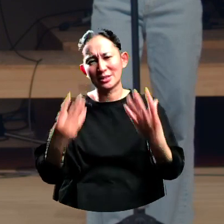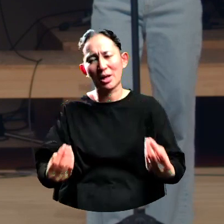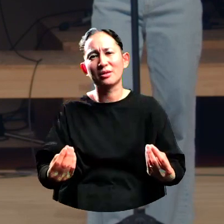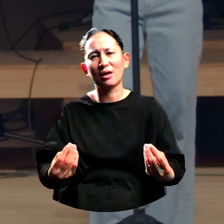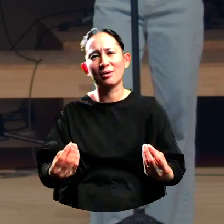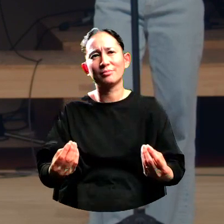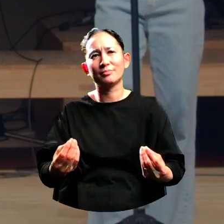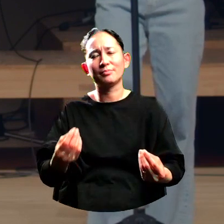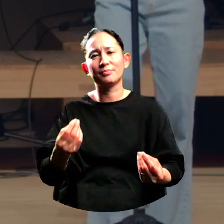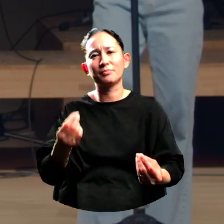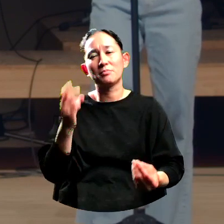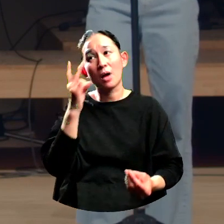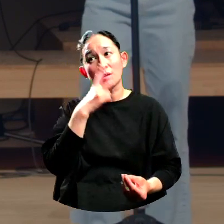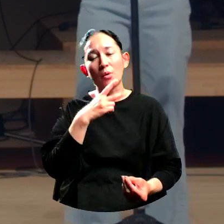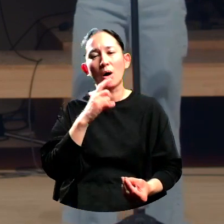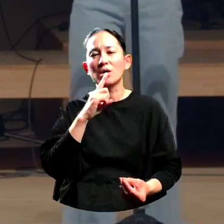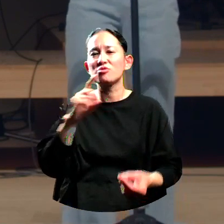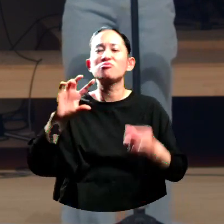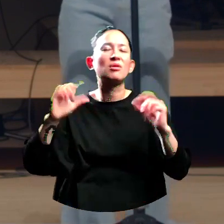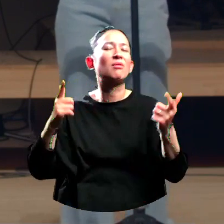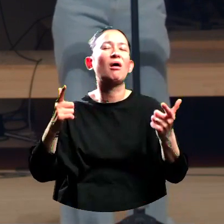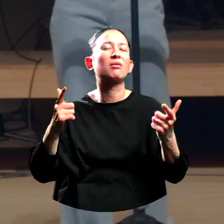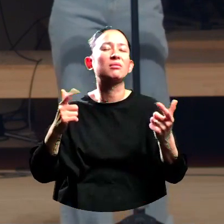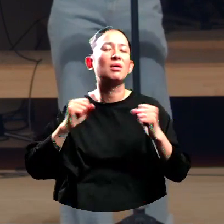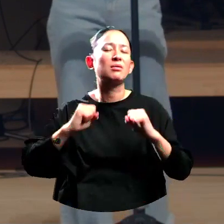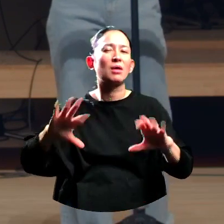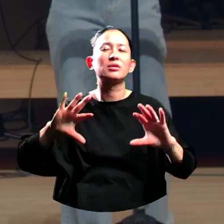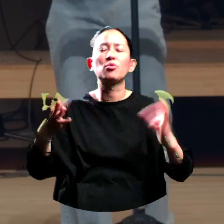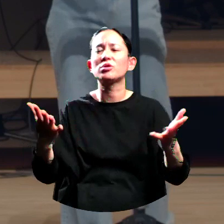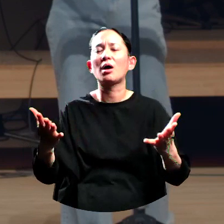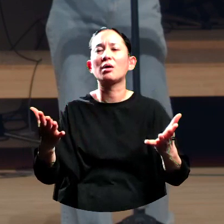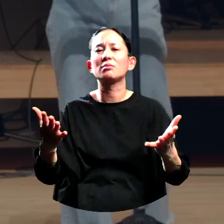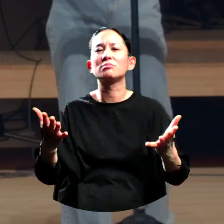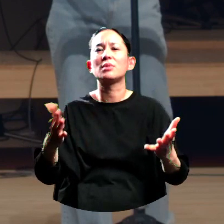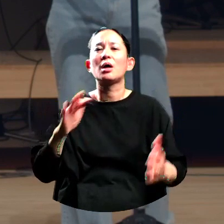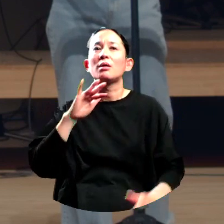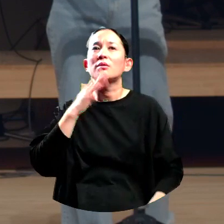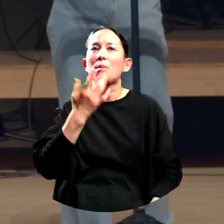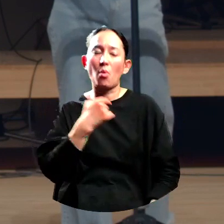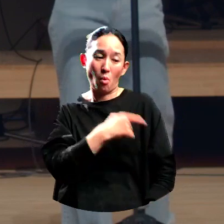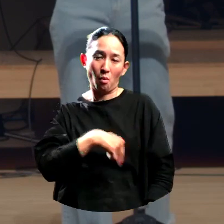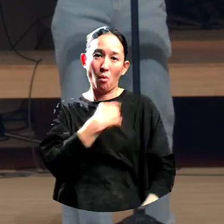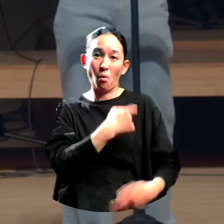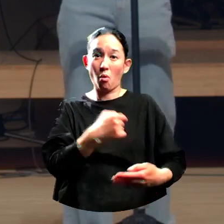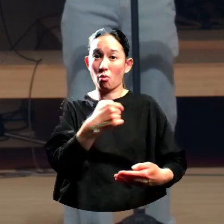again. あるいは言ってないし、やってもいない。でも、心の中では。